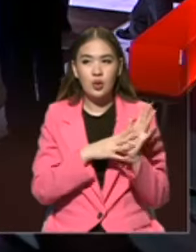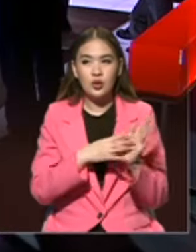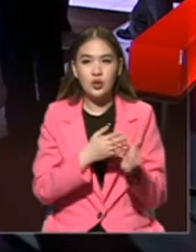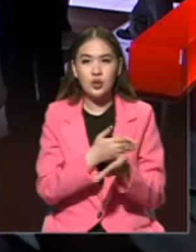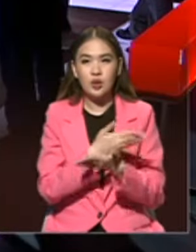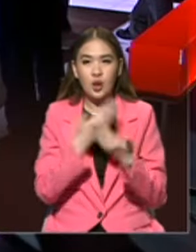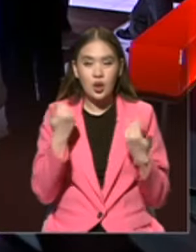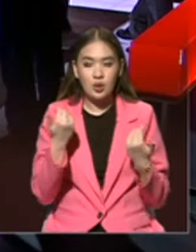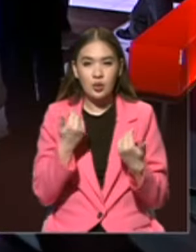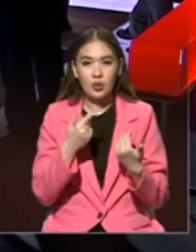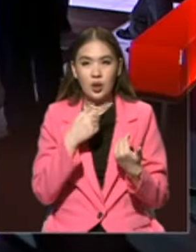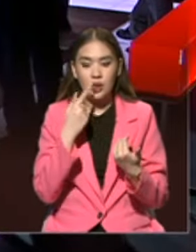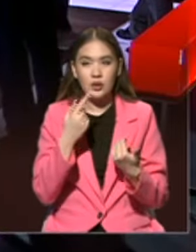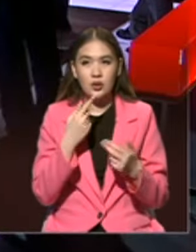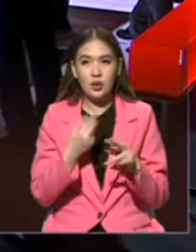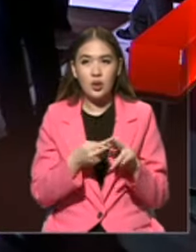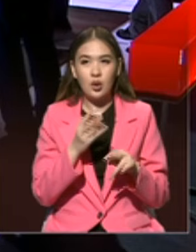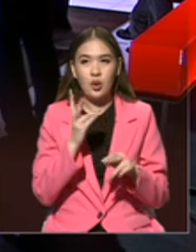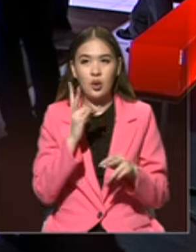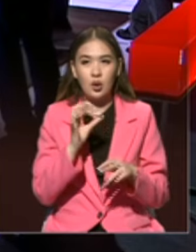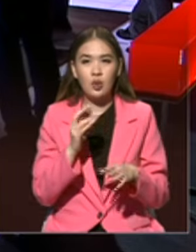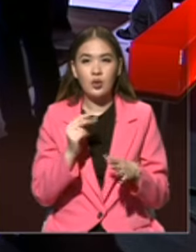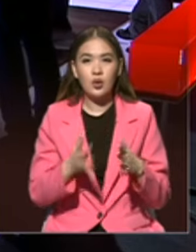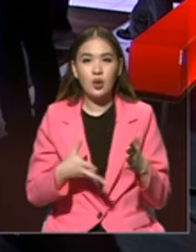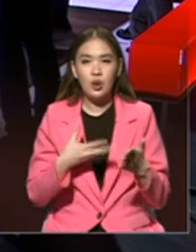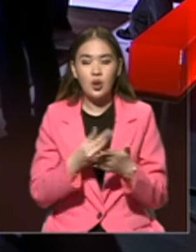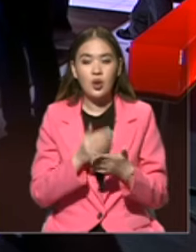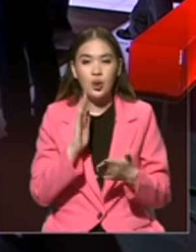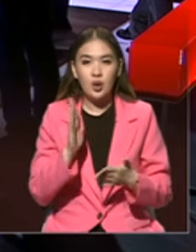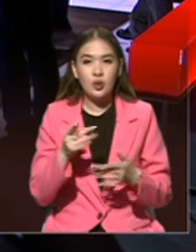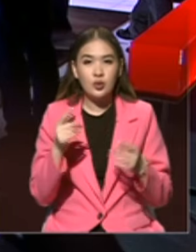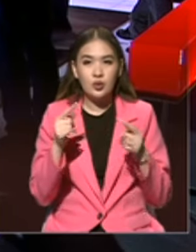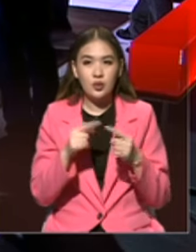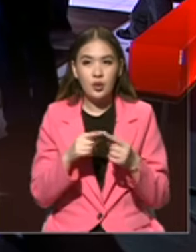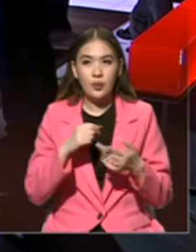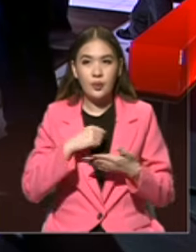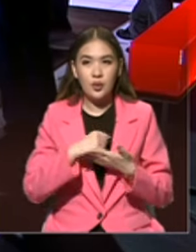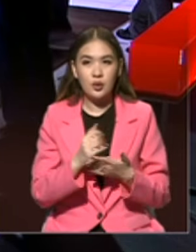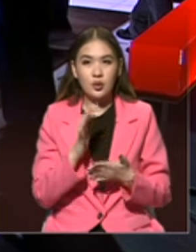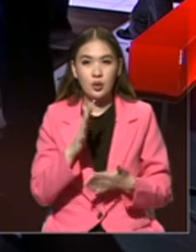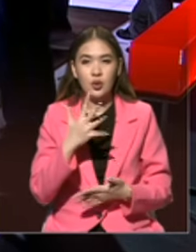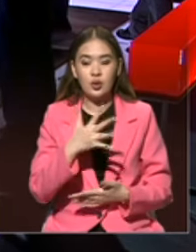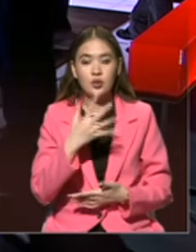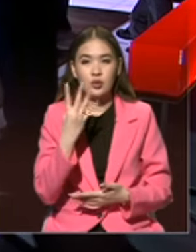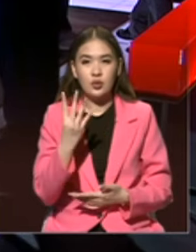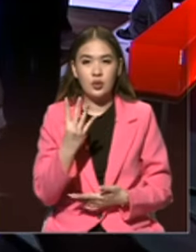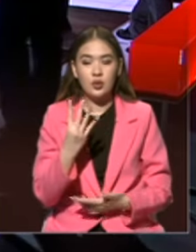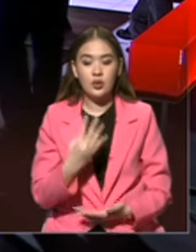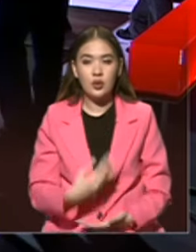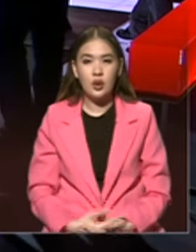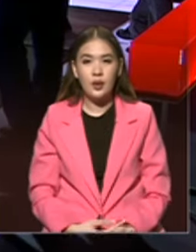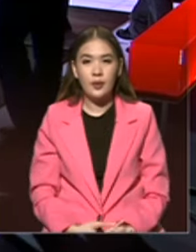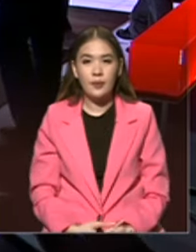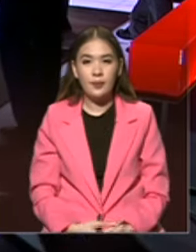Ал бірақ төленеді деп анықталғаны, бекітілгені 54 жылқы. Жер мен көктей